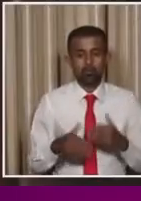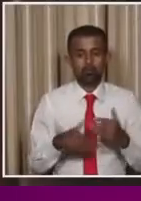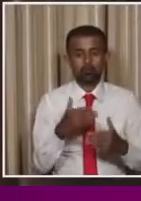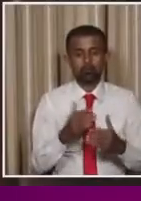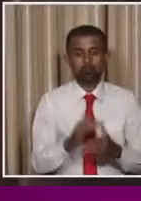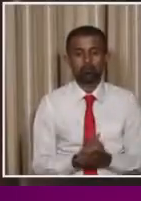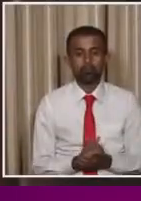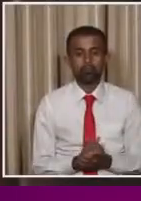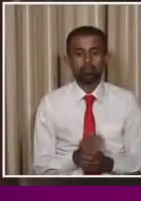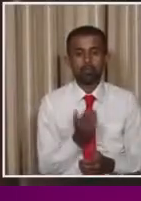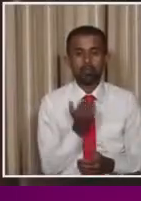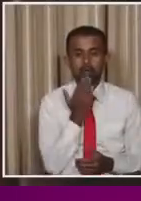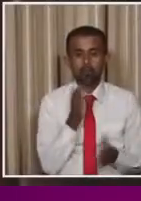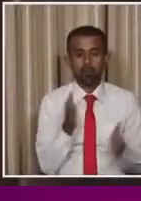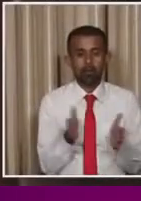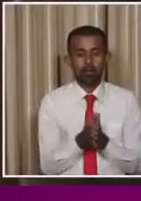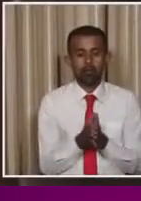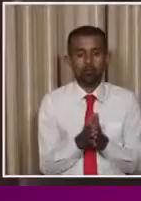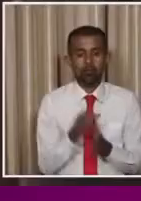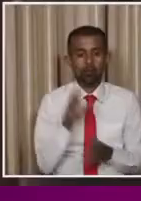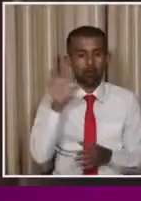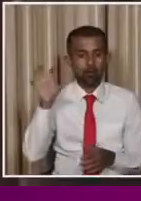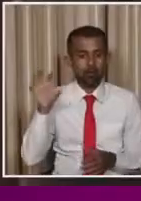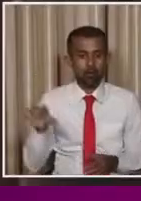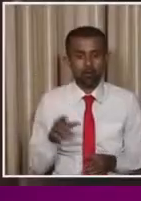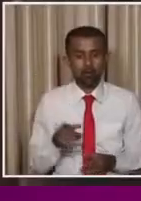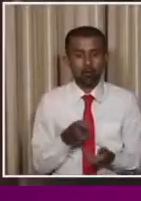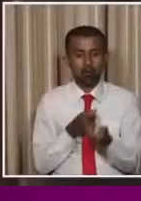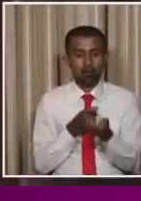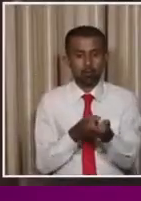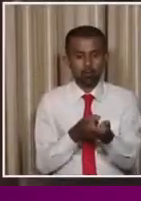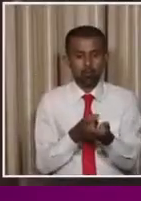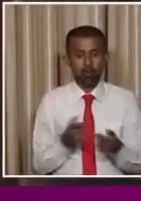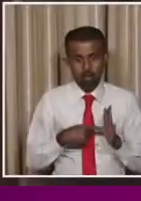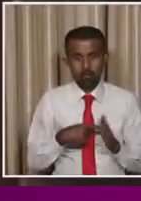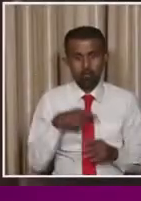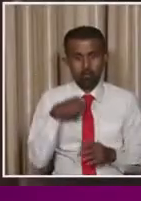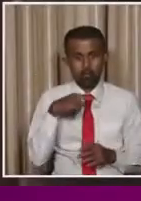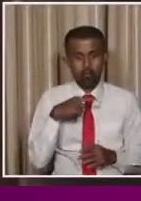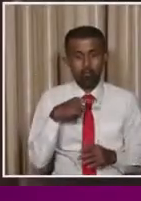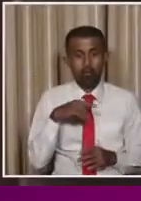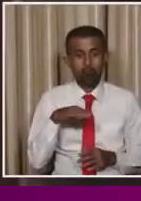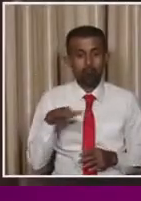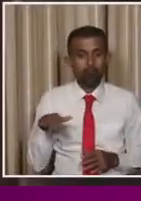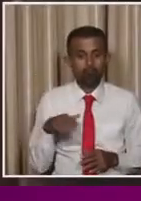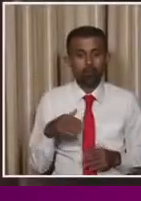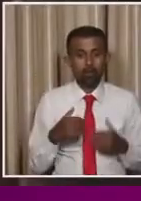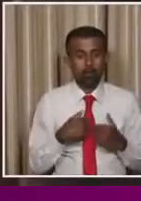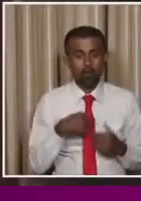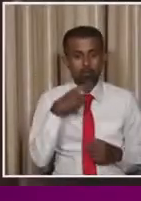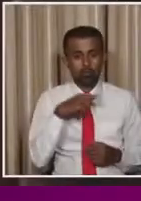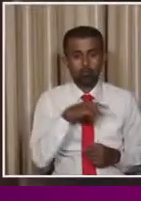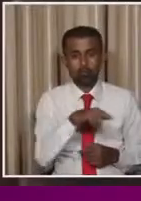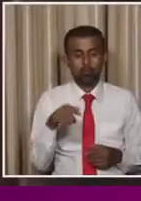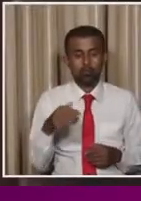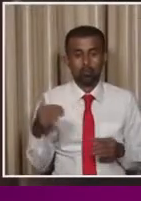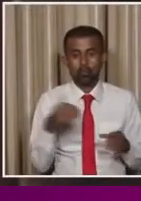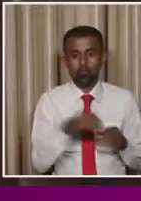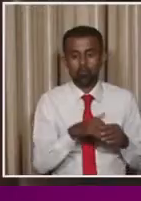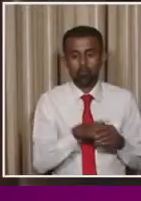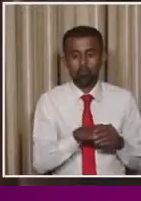கப்பல்களை அனுப்பும் போது எமது ஜனாதிபதியும் ஹவுதி போராளிகளுக்கு எதிராக செயற்பட எமது கடற்படையை செங்கடலுக்கு